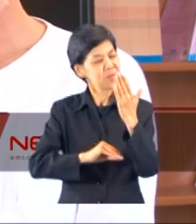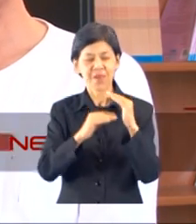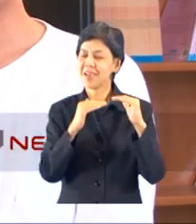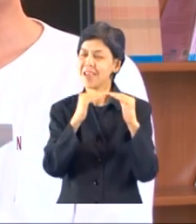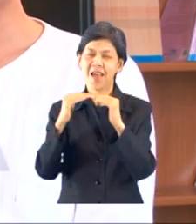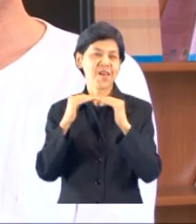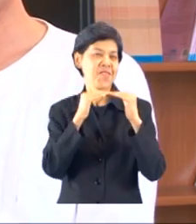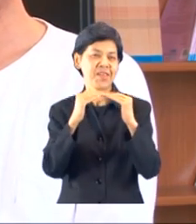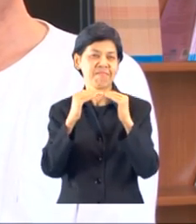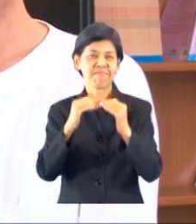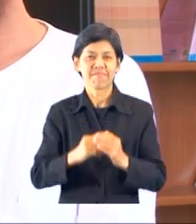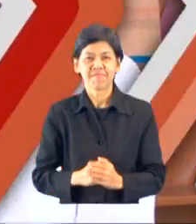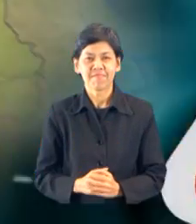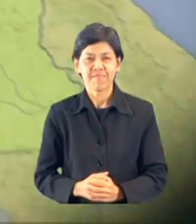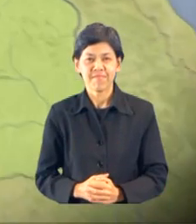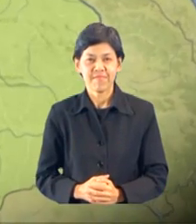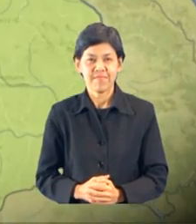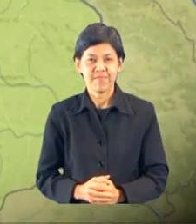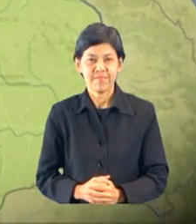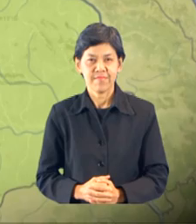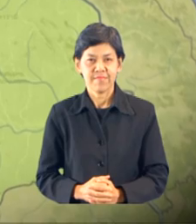ให้เทียบเท่ากับนักเรียนที่อยู่ในเมือง